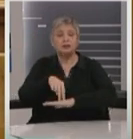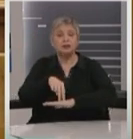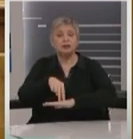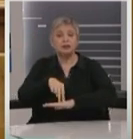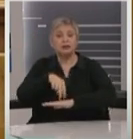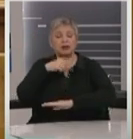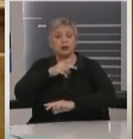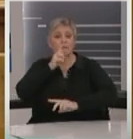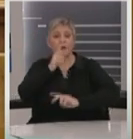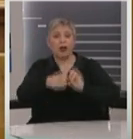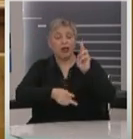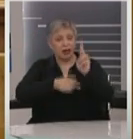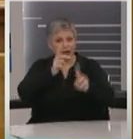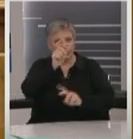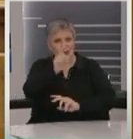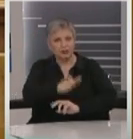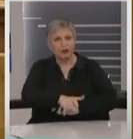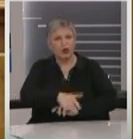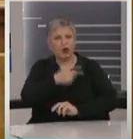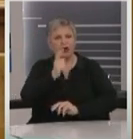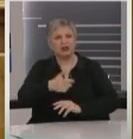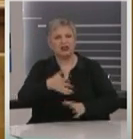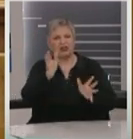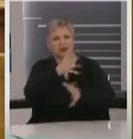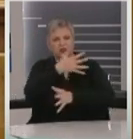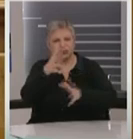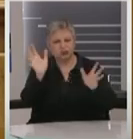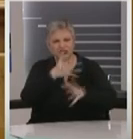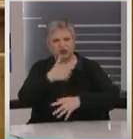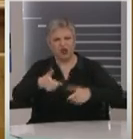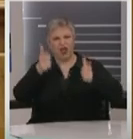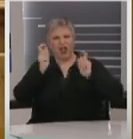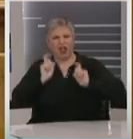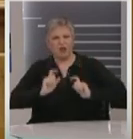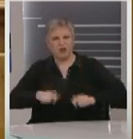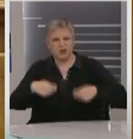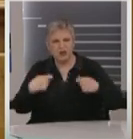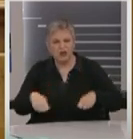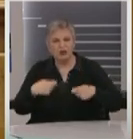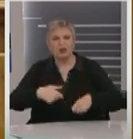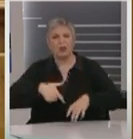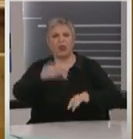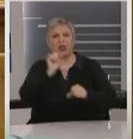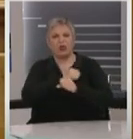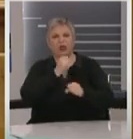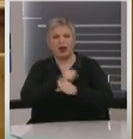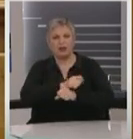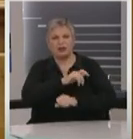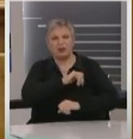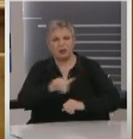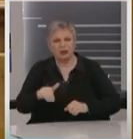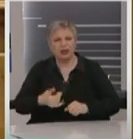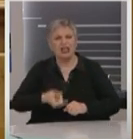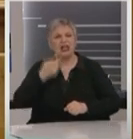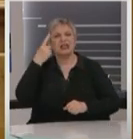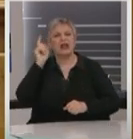σας κατήγγειλε ως λαϊκιστή, βαθύπλουτο, που ποτέ στη ζωή του δεν χρειάστηκε να εργαστεί, γι' αυτό και δεν ξέρει τι σημαίνει